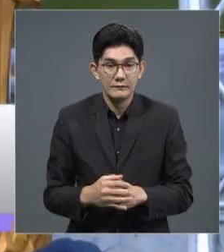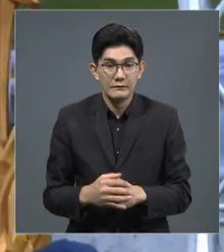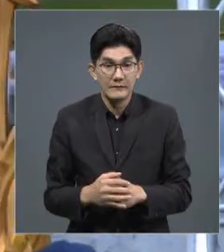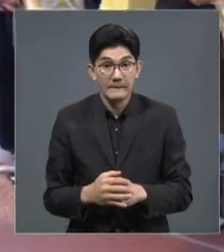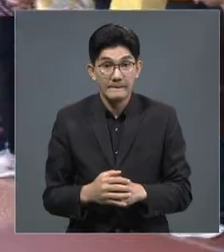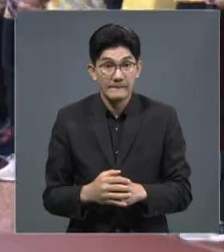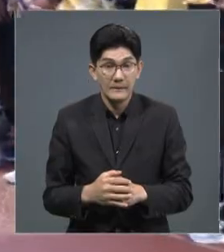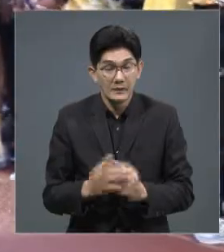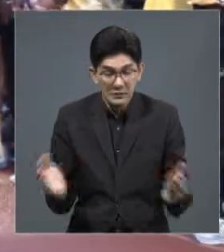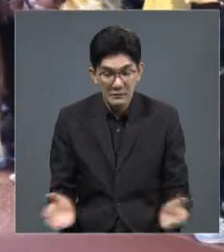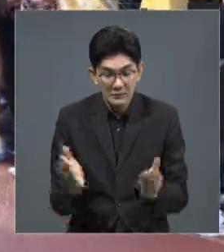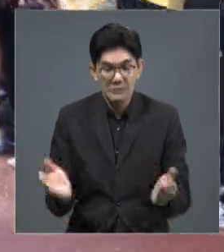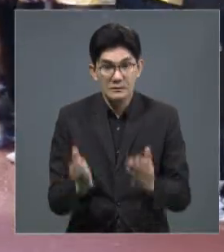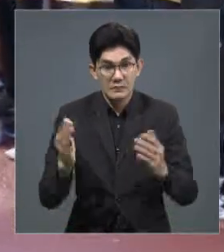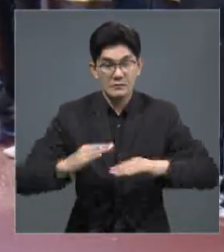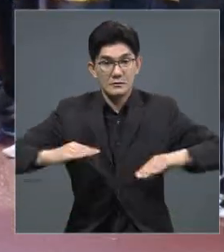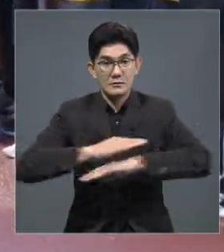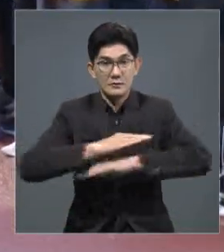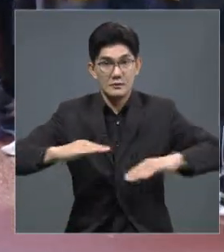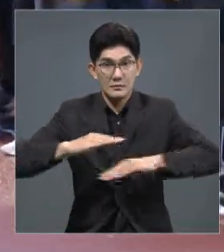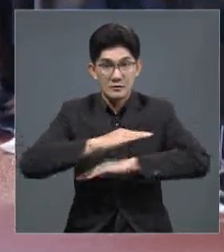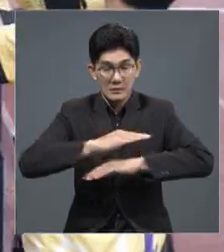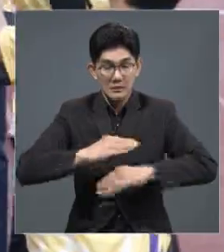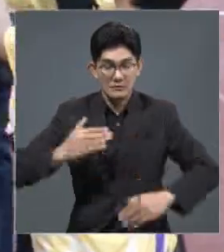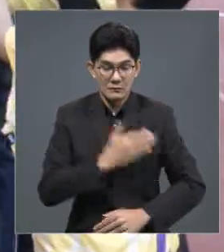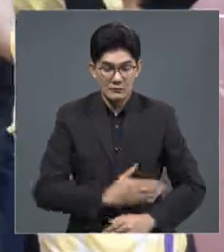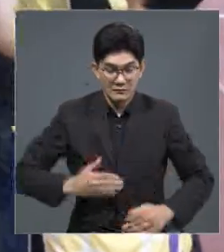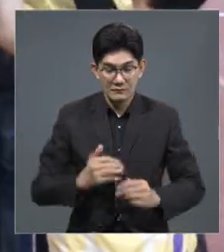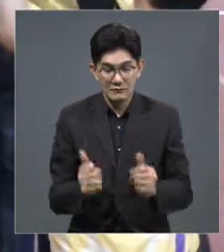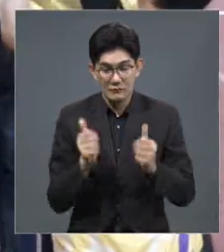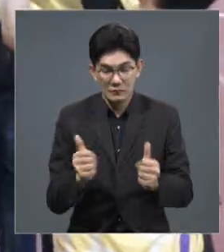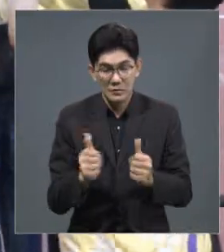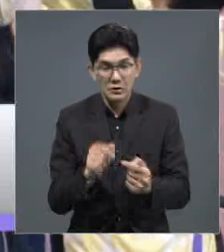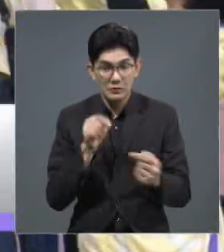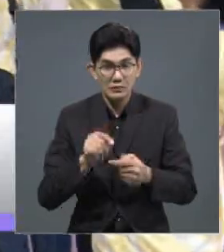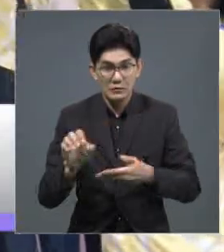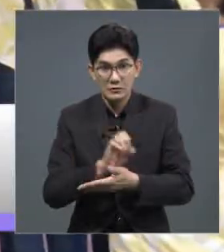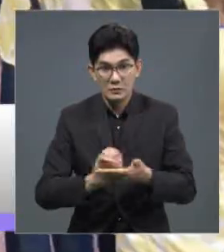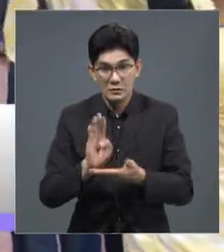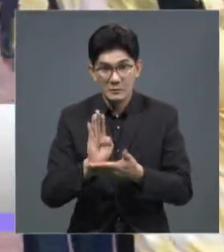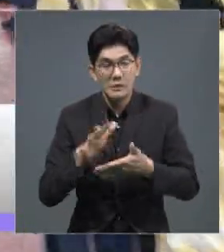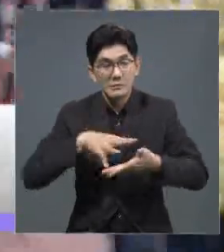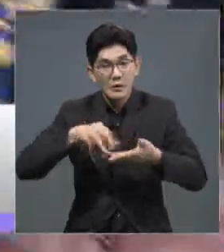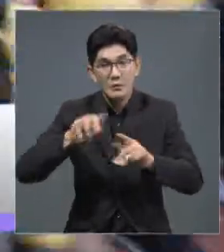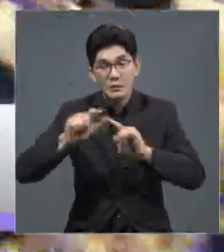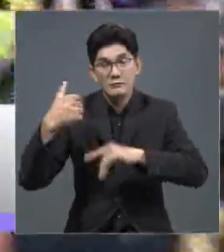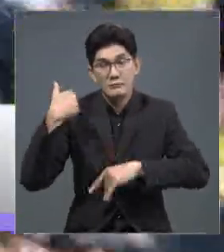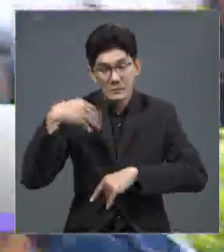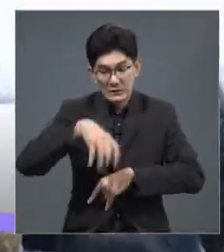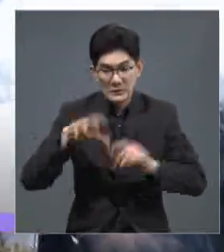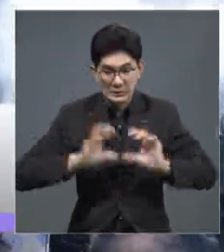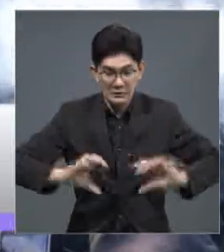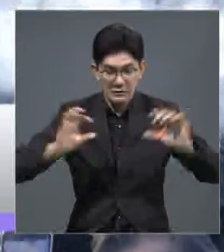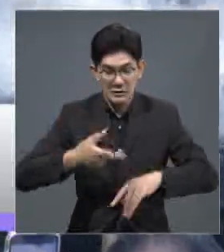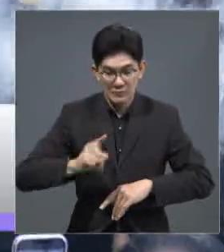รวมถึงเป็นการส่งเสริมนะครับการออกกำลังกายเพื่อเสริมสร้างสุขภาพโดยใช้พื้นที่ของสถาบันการอุดมศึกษาและสถานที่ราชการให้